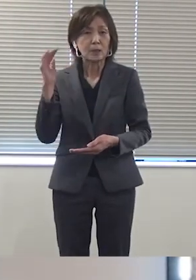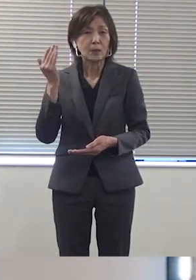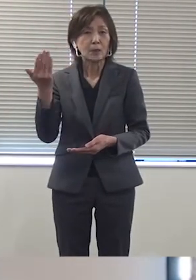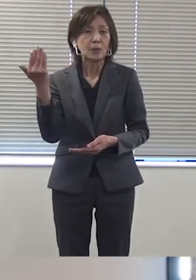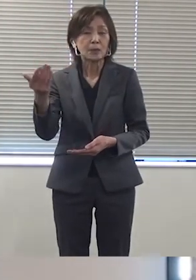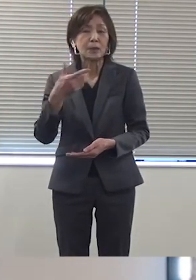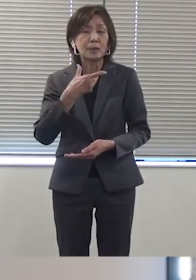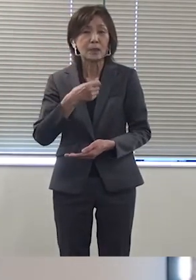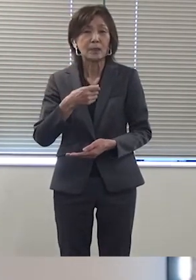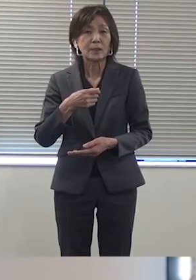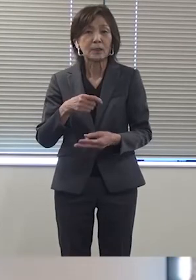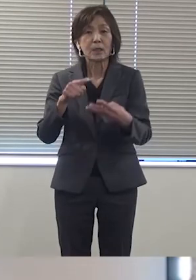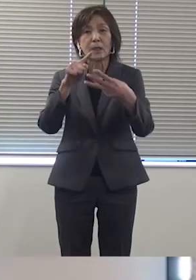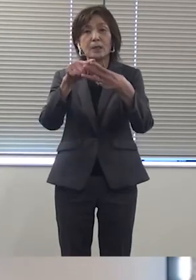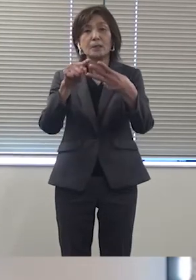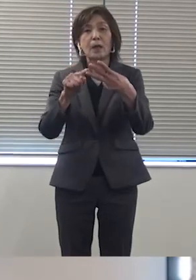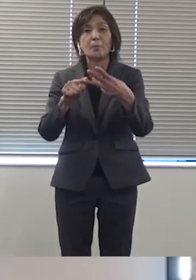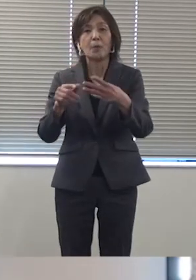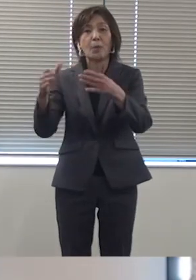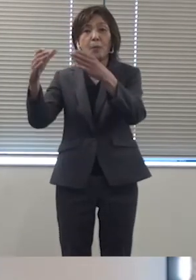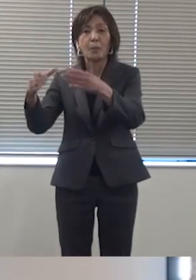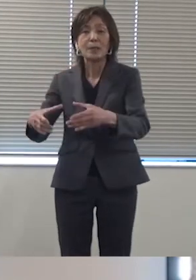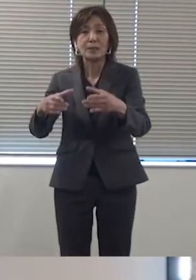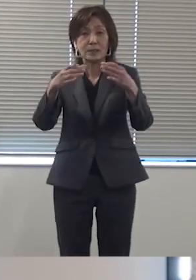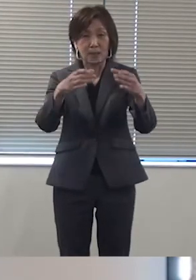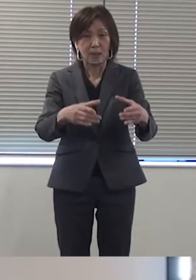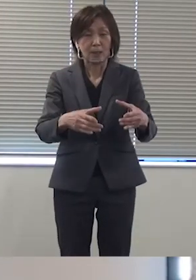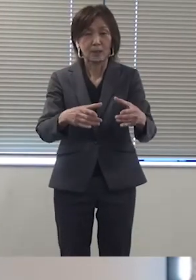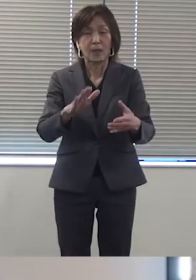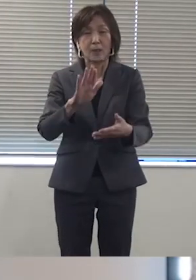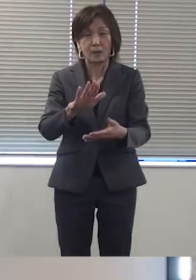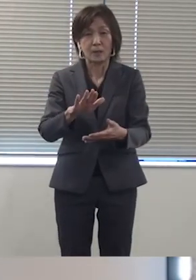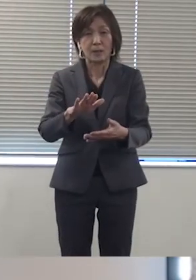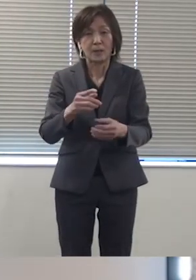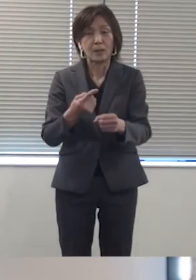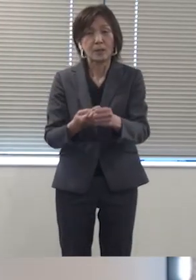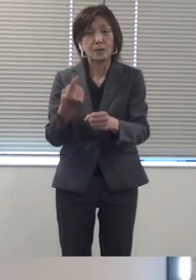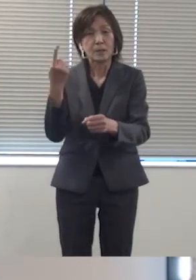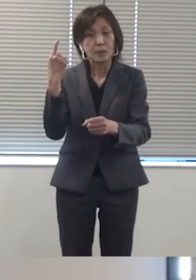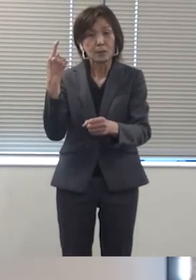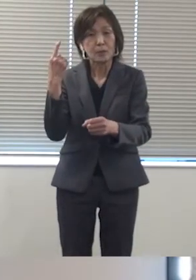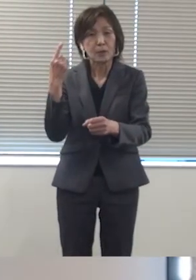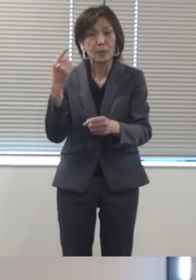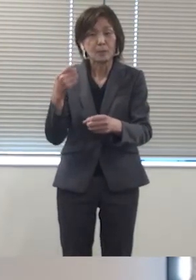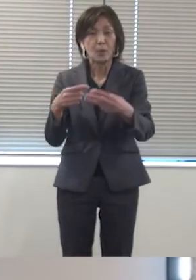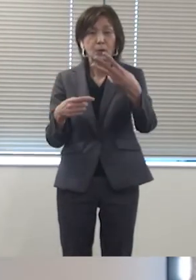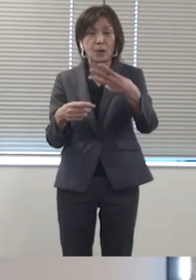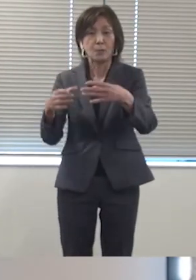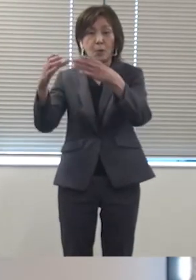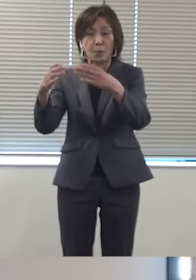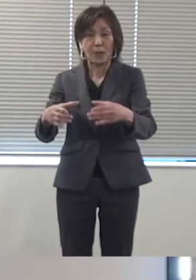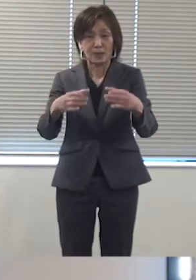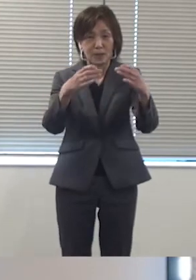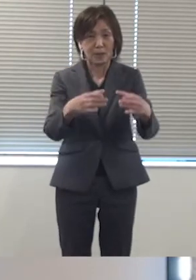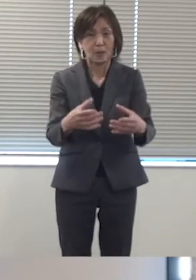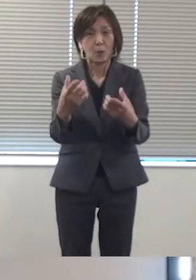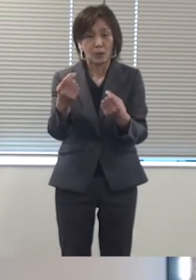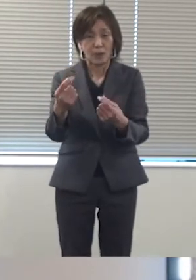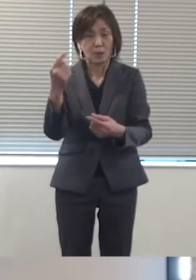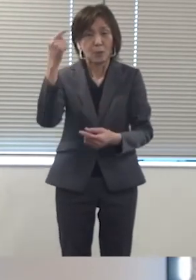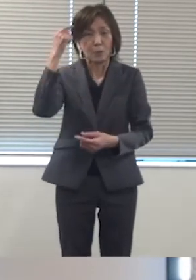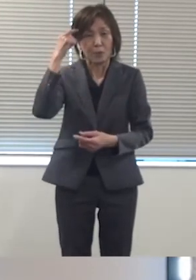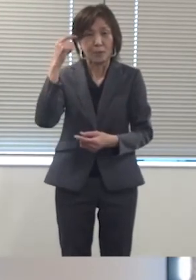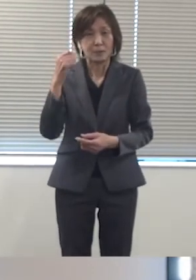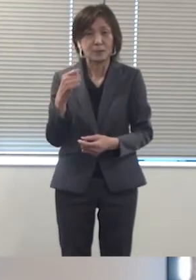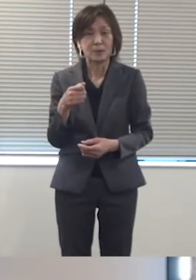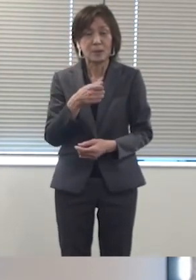ては同じだと思うんですが、その段階トラブルの対策とですね、コロナ対策と補正社会という、その今